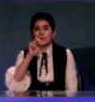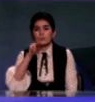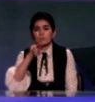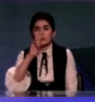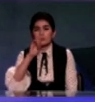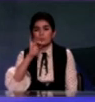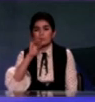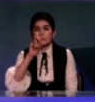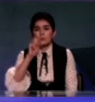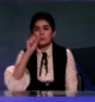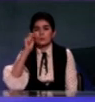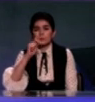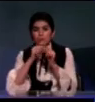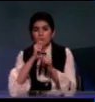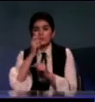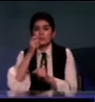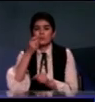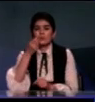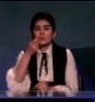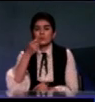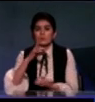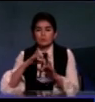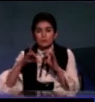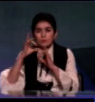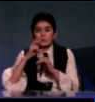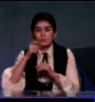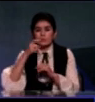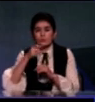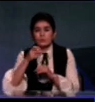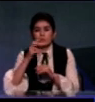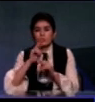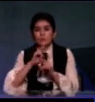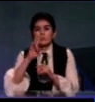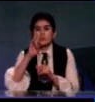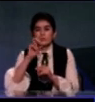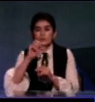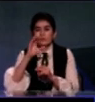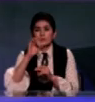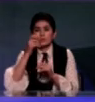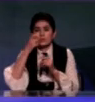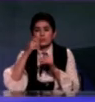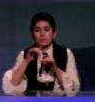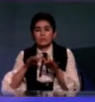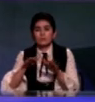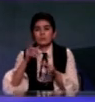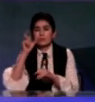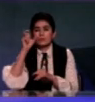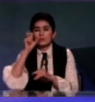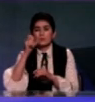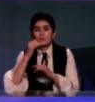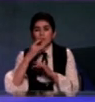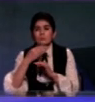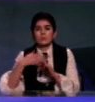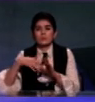черви, дождевые черви, это кольчатые черви, и насекомые. Синим показана